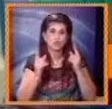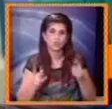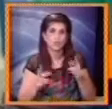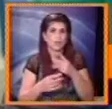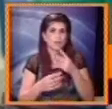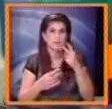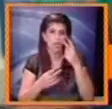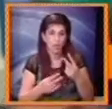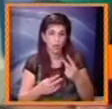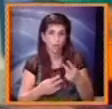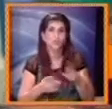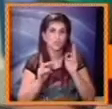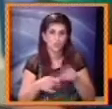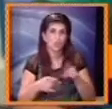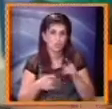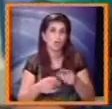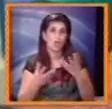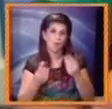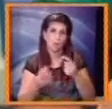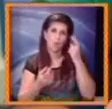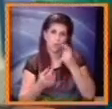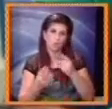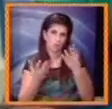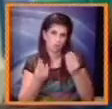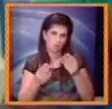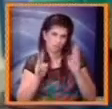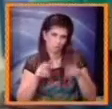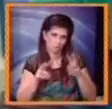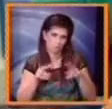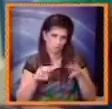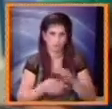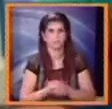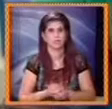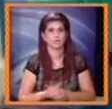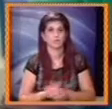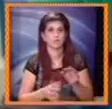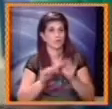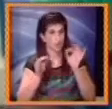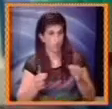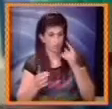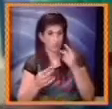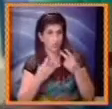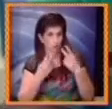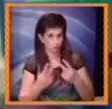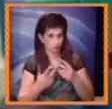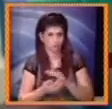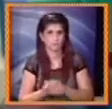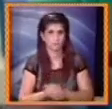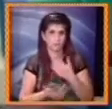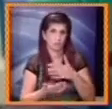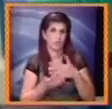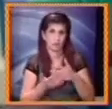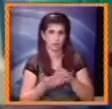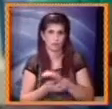אפשר להתעלם מהעובדה שיש שם אירועים פליליים חמורים מאוד. לגמרי. חמורים מאוד. אז בואו נקריא את התגובה ואז אנחנו